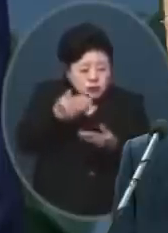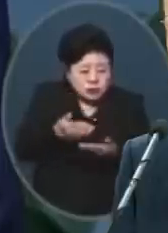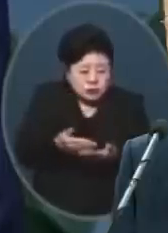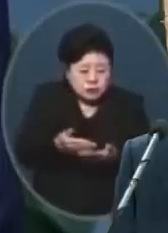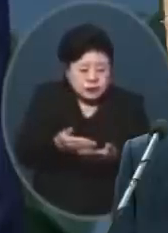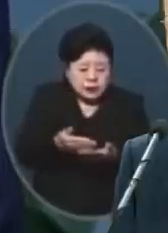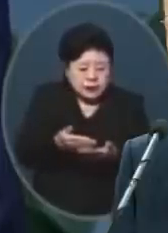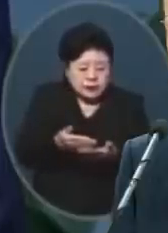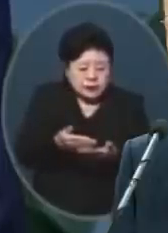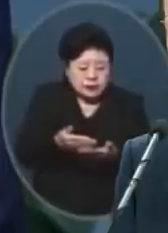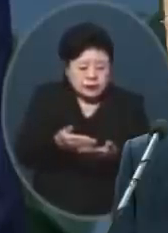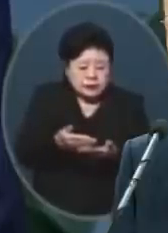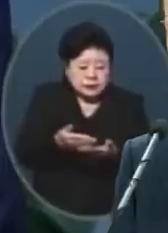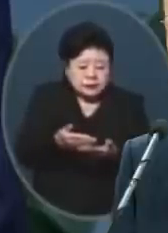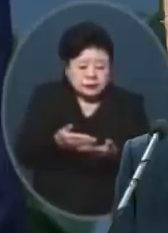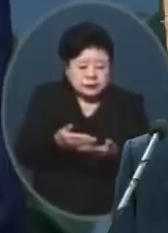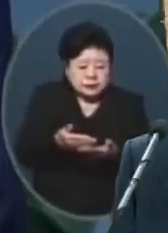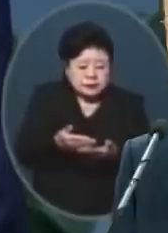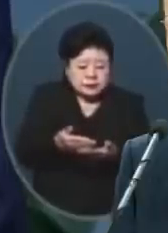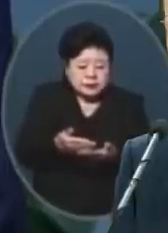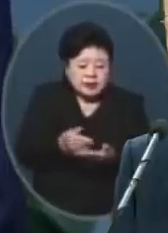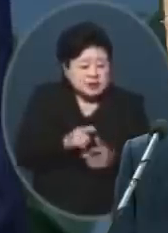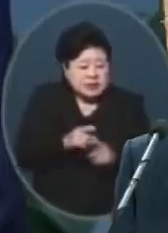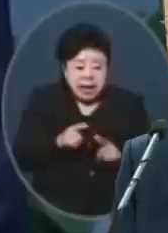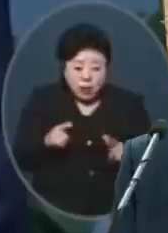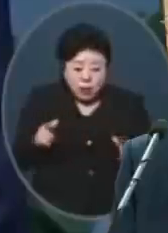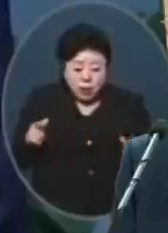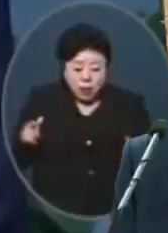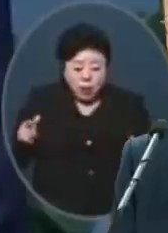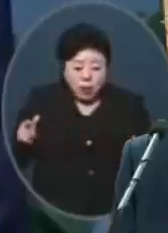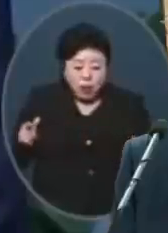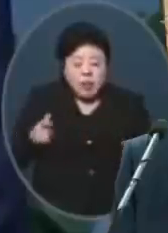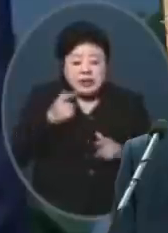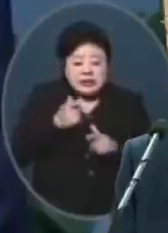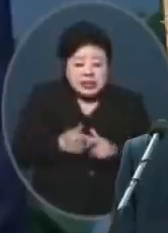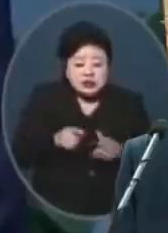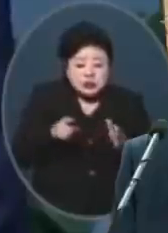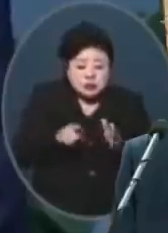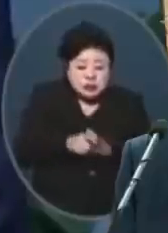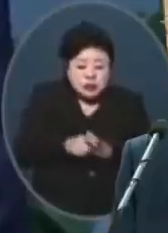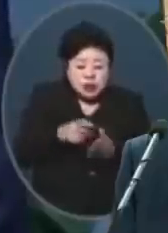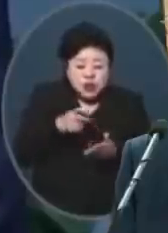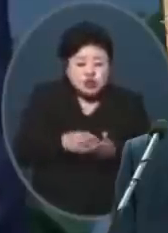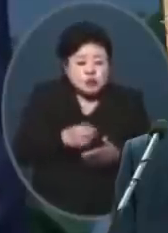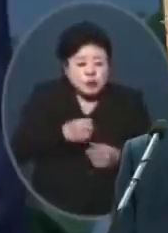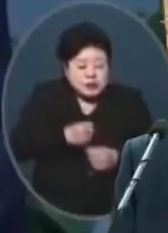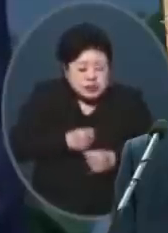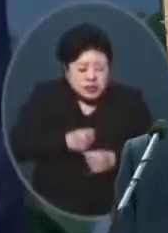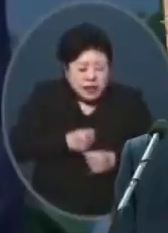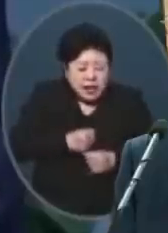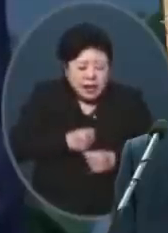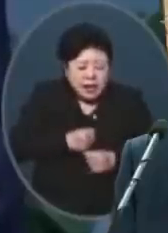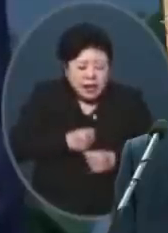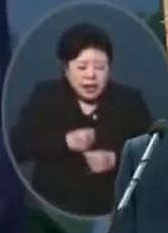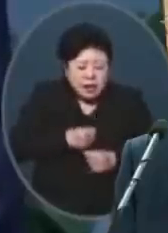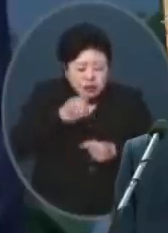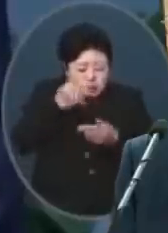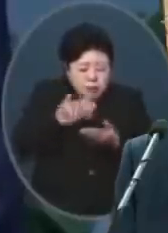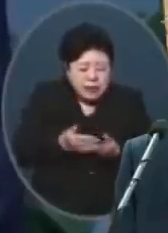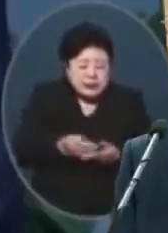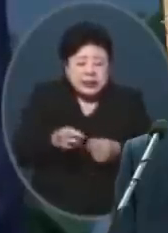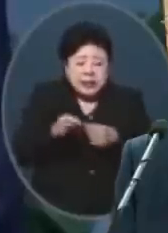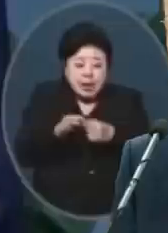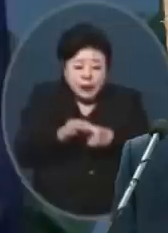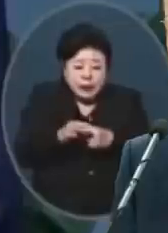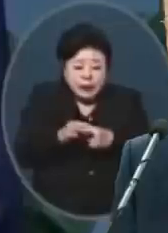구원해 주셨는데 그러지 않고 예수 믿고 율법을 지켜야 구원을